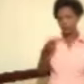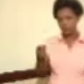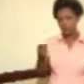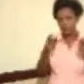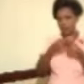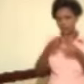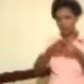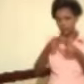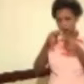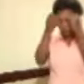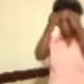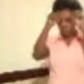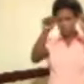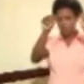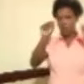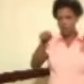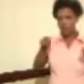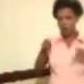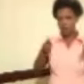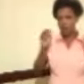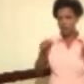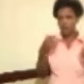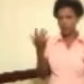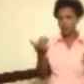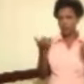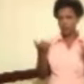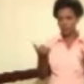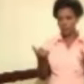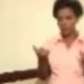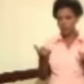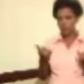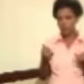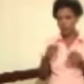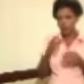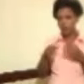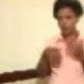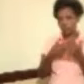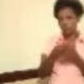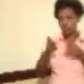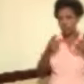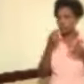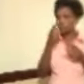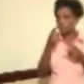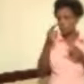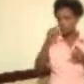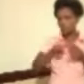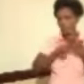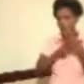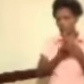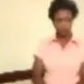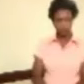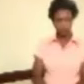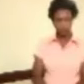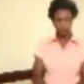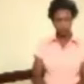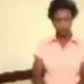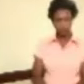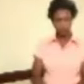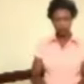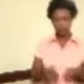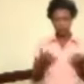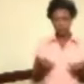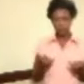leader peuple là, à pied, pour nous prendre tout bagaille sur lui. Et c'est sous ça que m'a dit que m'a tout pour une autorisation pour commencer le débat. Oui, mission